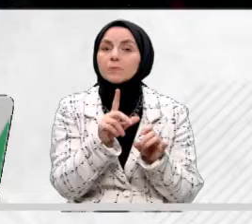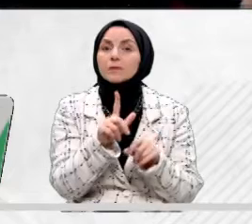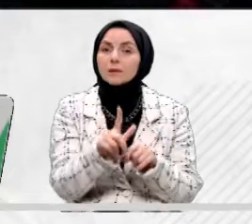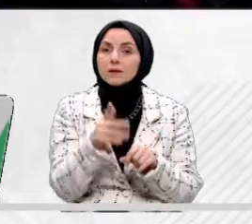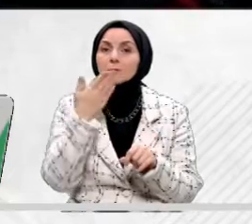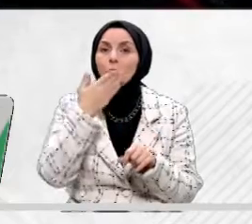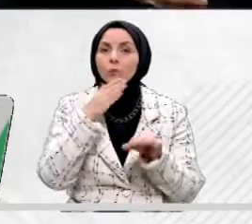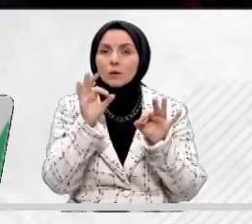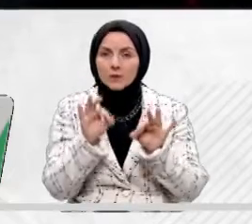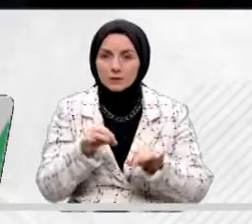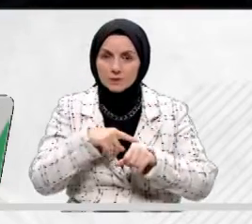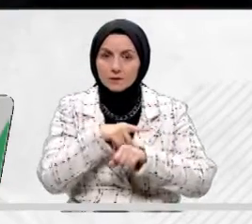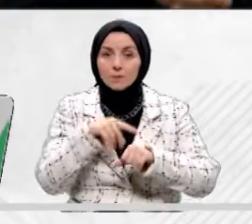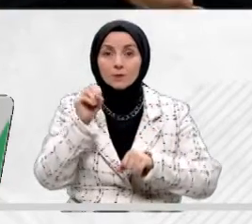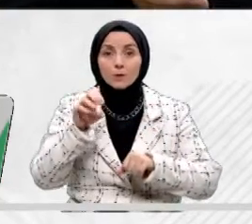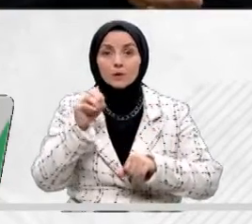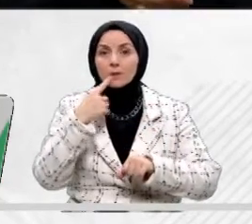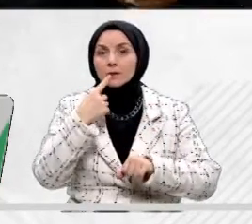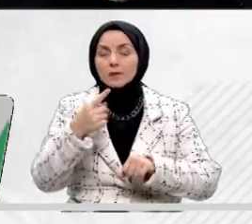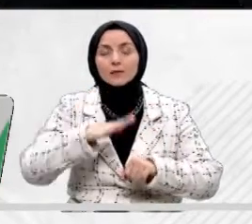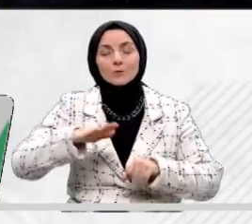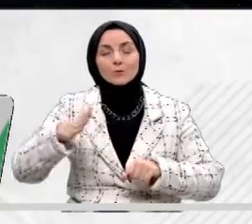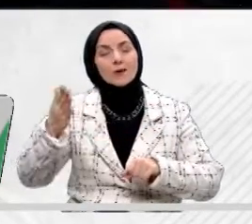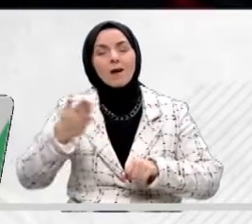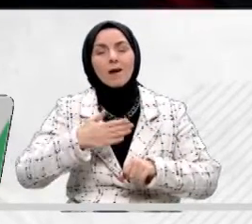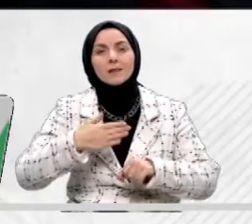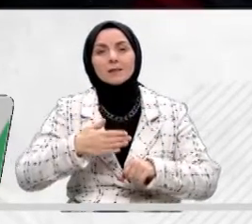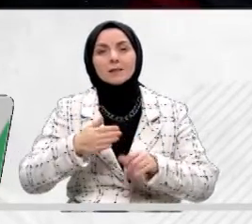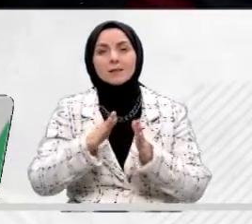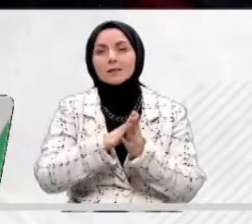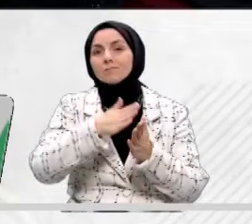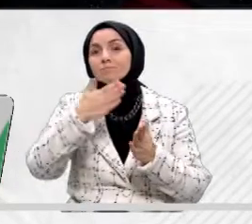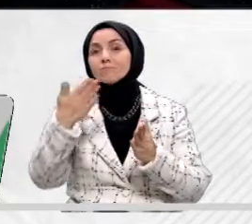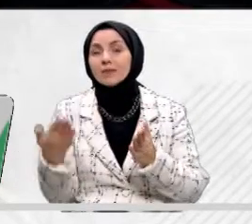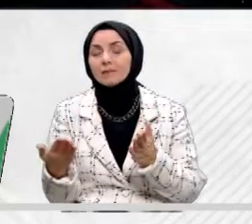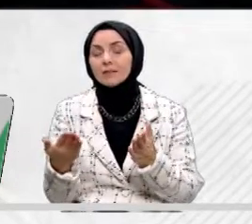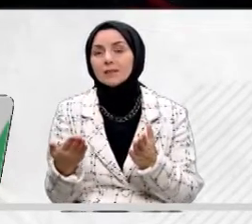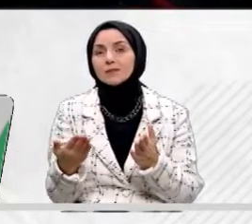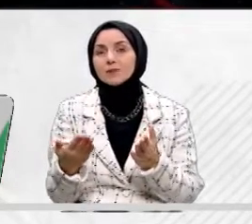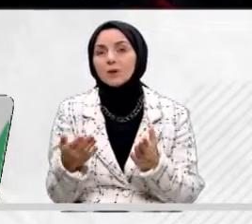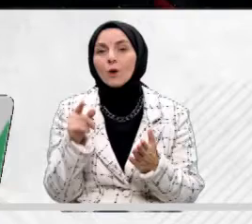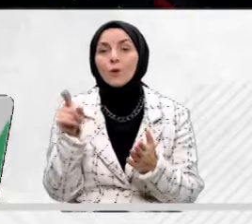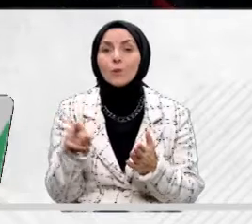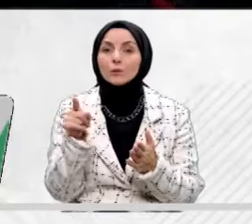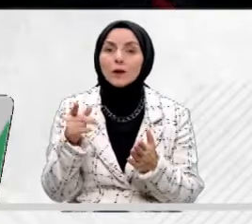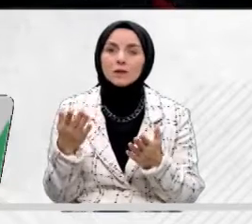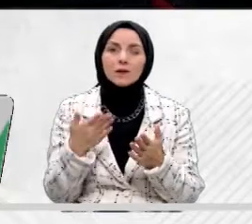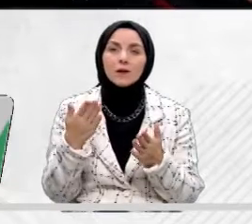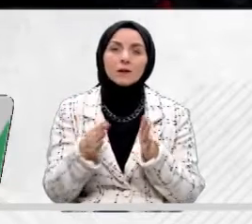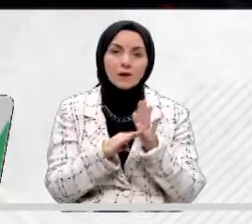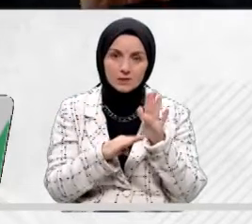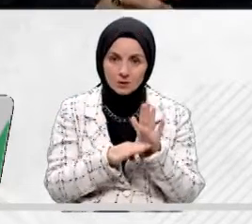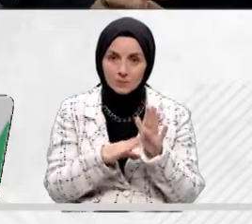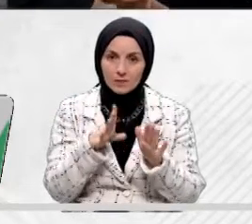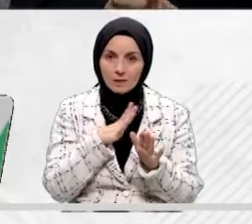Öğretmen dedi ki Çocuklar Hadi bakalım defterinize açın Şimdi ikimiz başladık Okula sizin beraber Bunlar Şu an hala yaşanan manzaralar